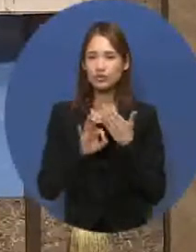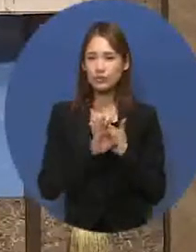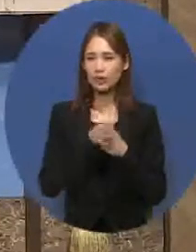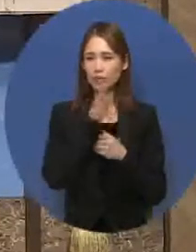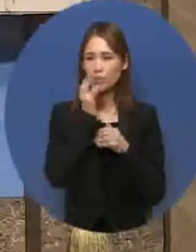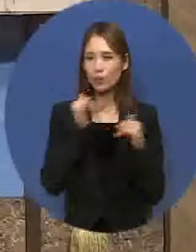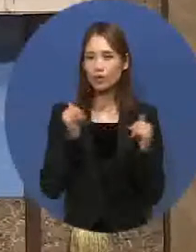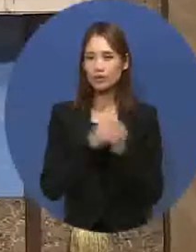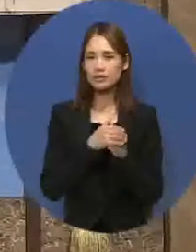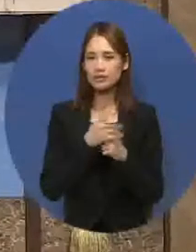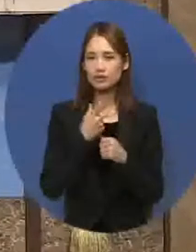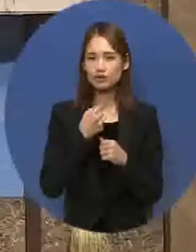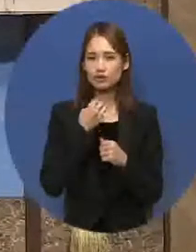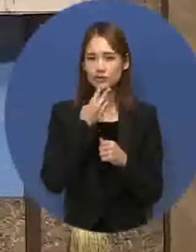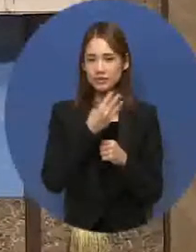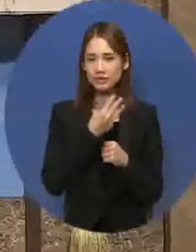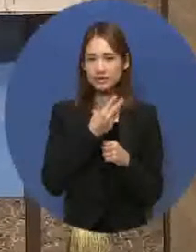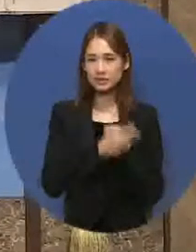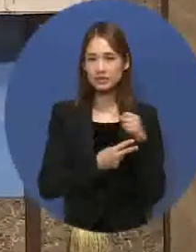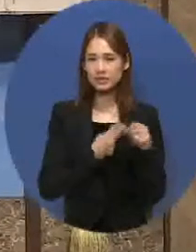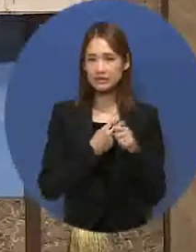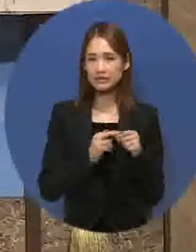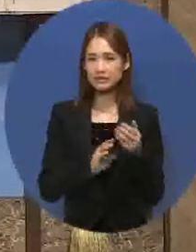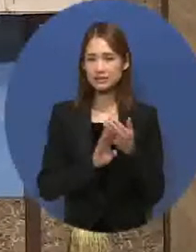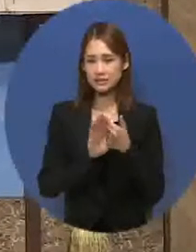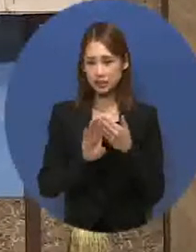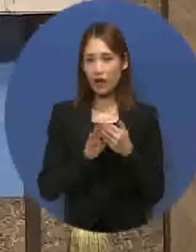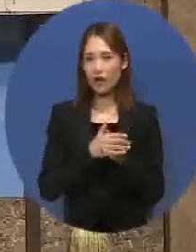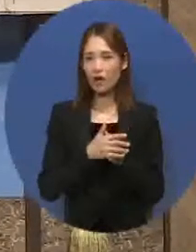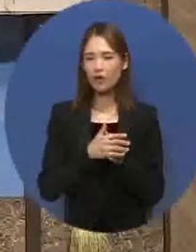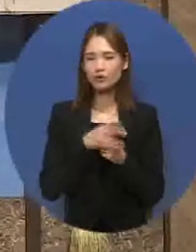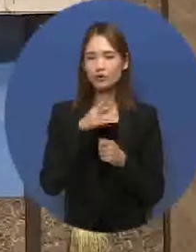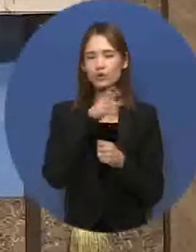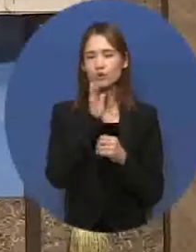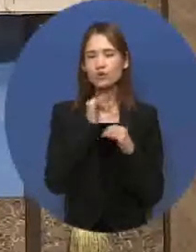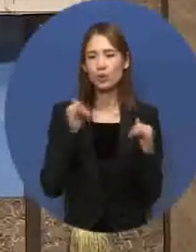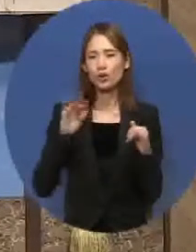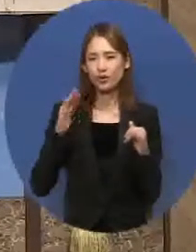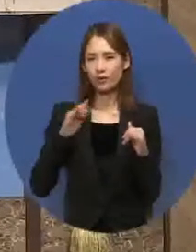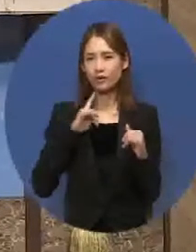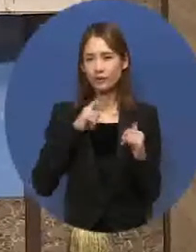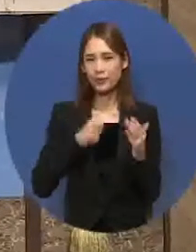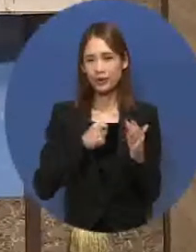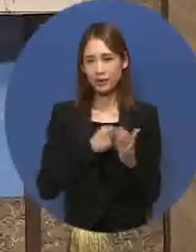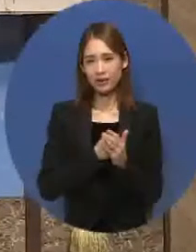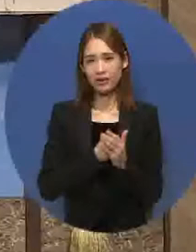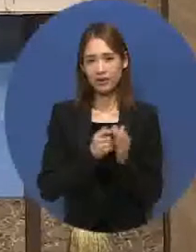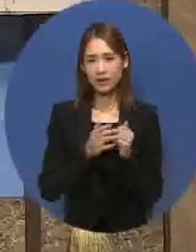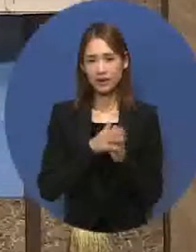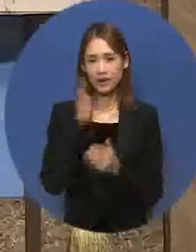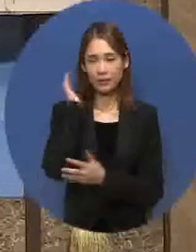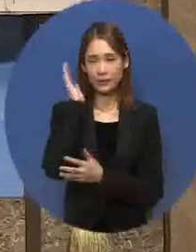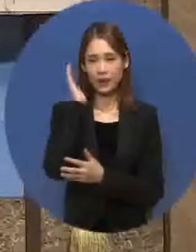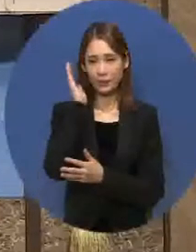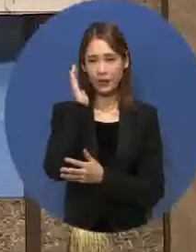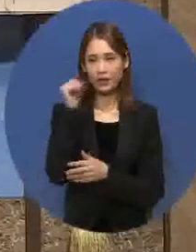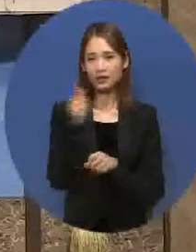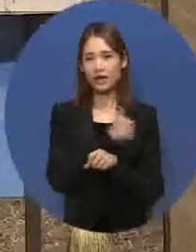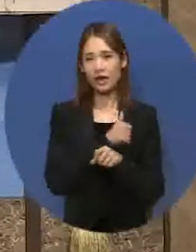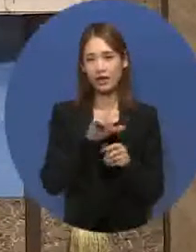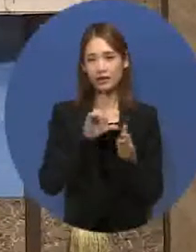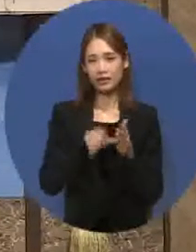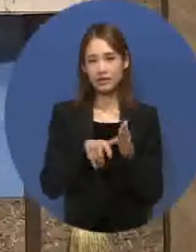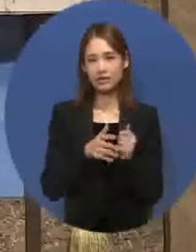노인이 되고 63세는 2년이 지나면 노인이 됩니다. 그래서 제가 강연을 다닐 때에